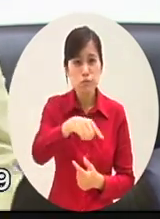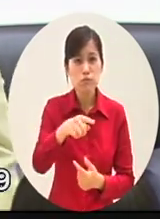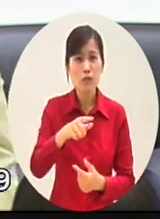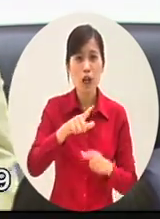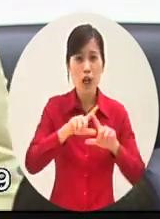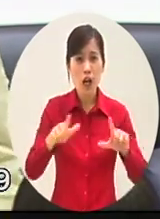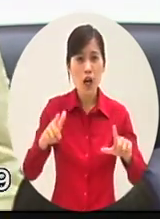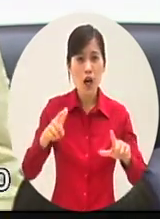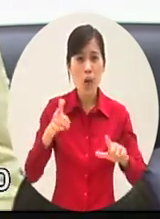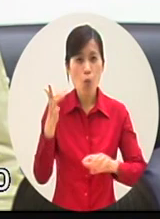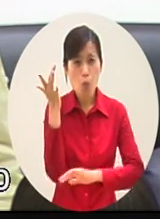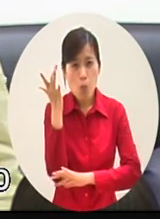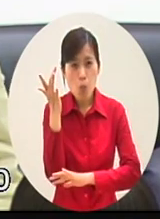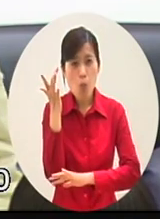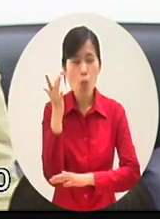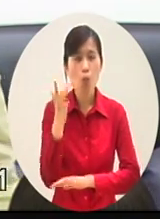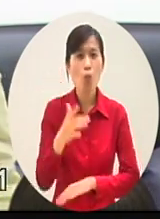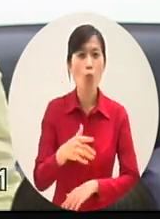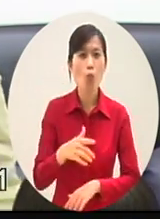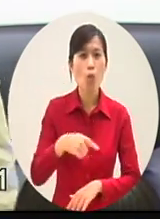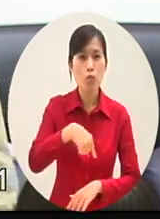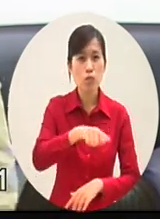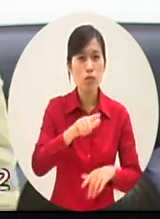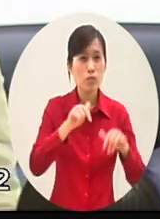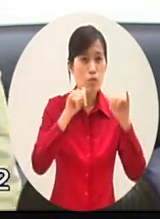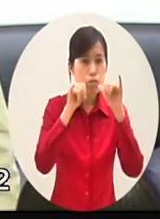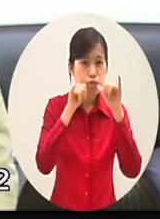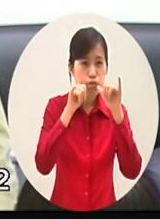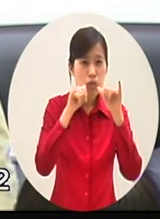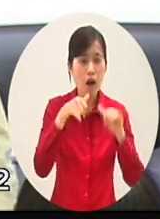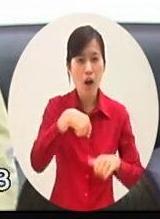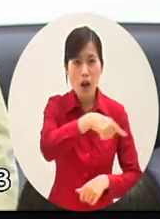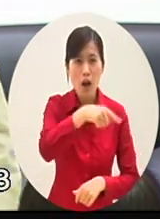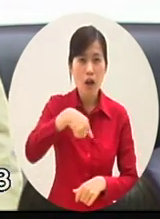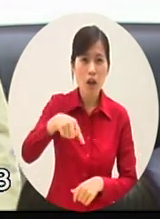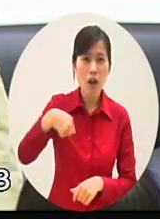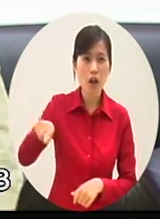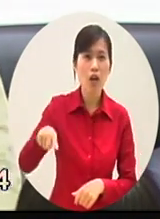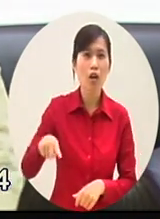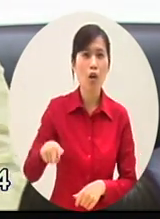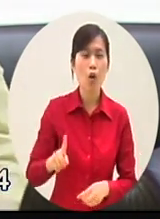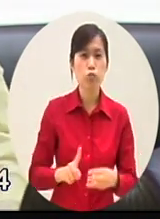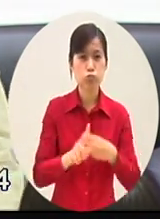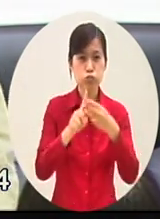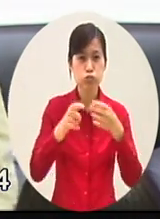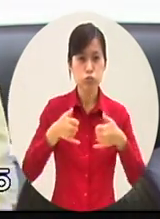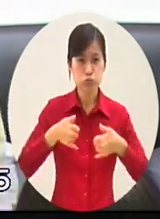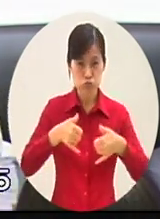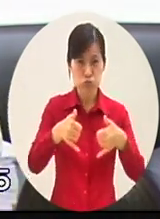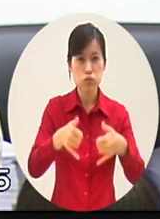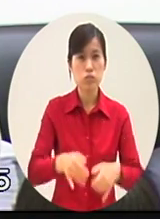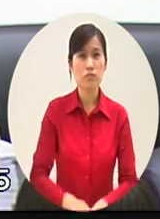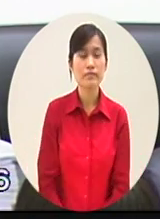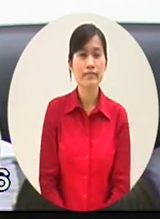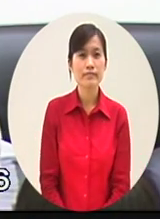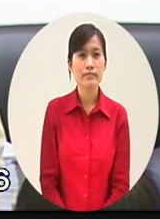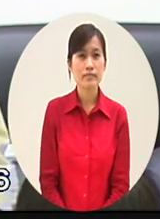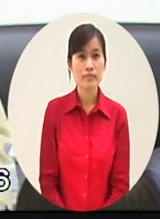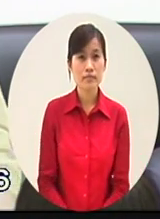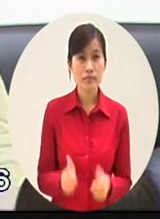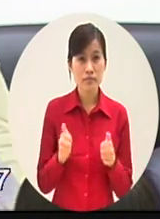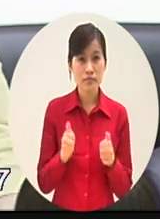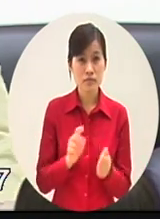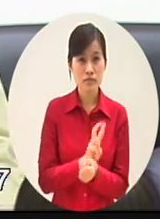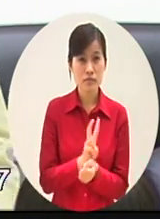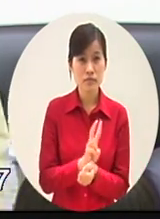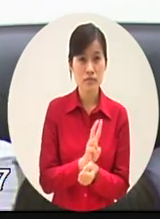们的 公务局， 嘿，我们的公务局长， 局长请答复。 谢谢主席哈、哦，跟林议员报